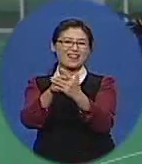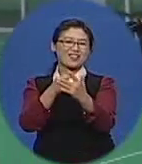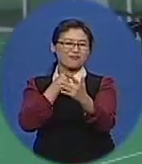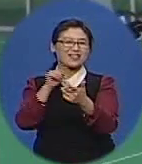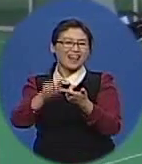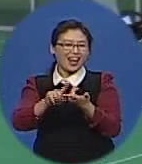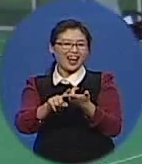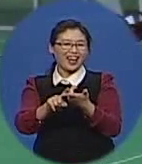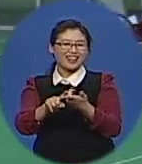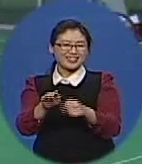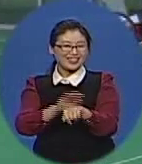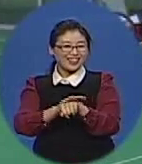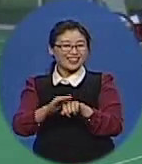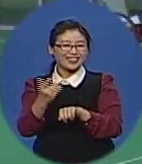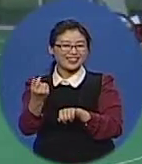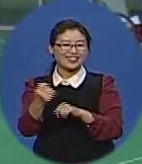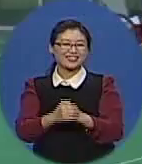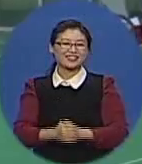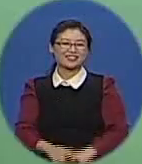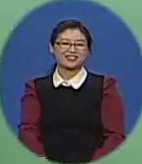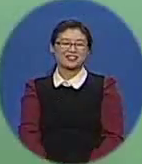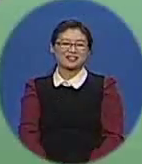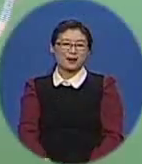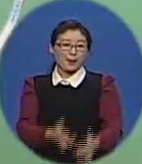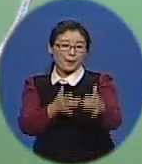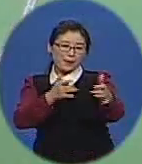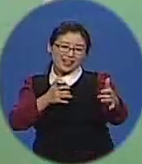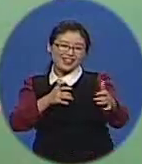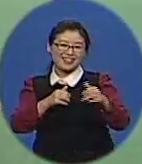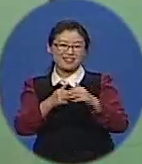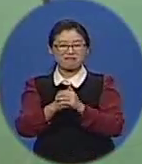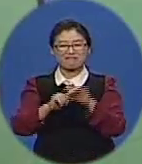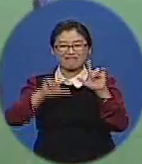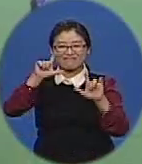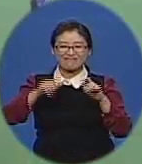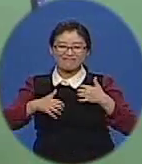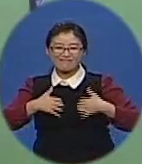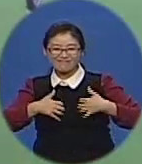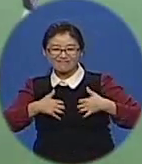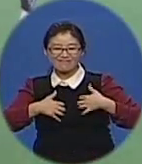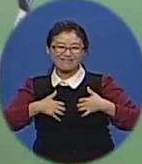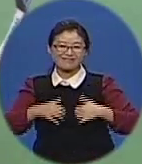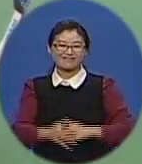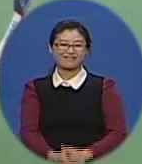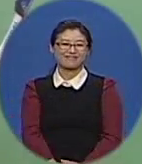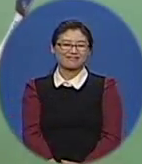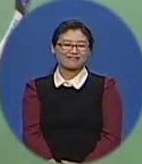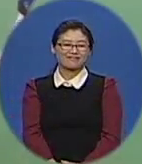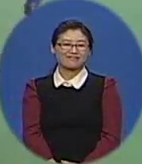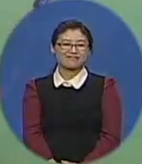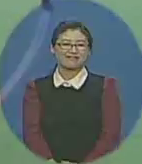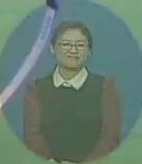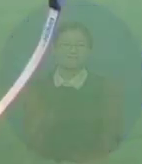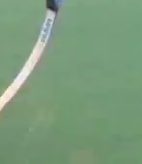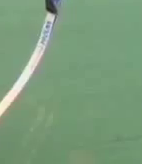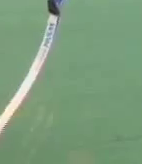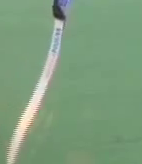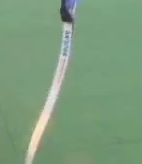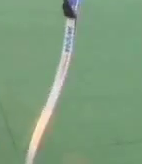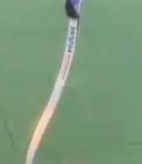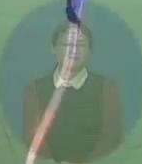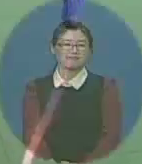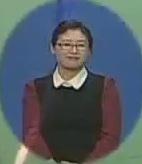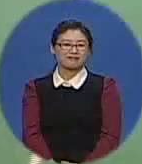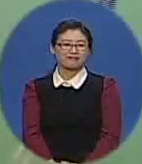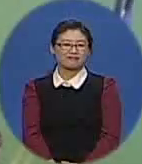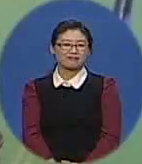맞았어. 즐거운 분위기 속에 계속되는 양궁 연습. 아이, 맞았어. 이렇게 많이 당길